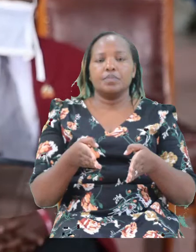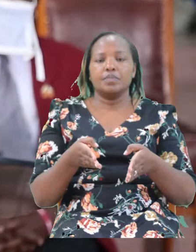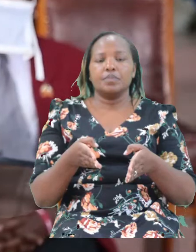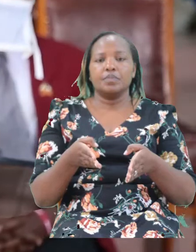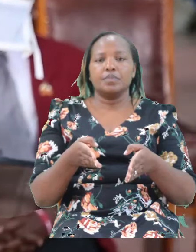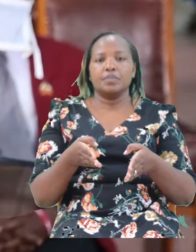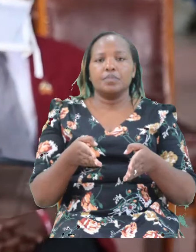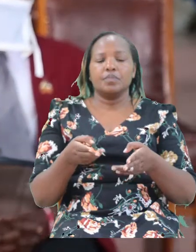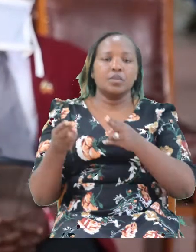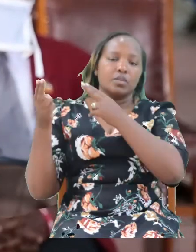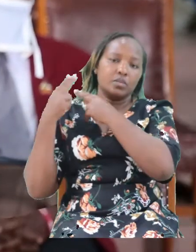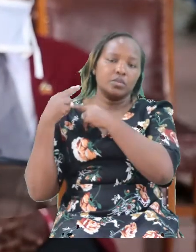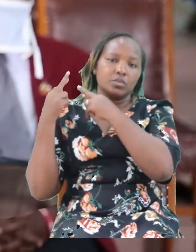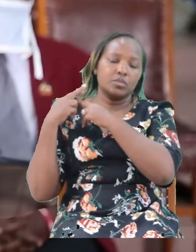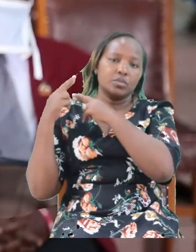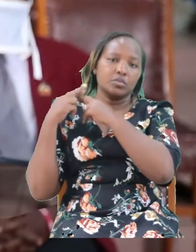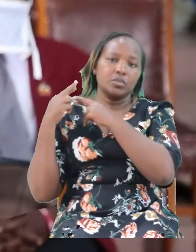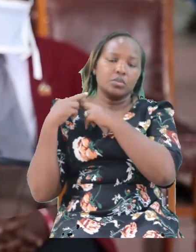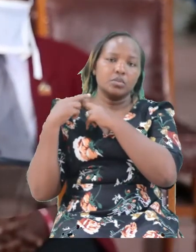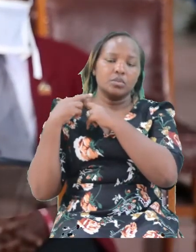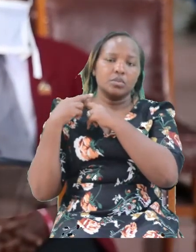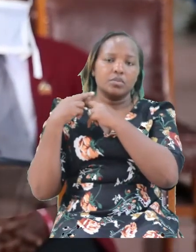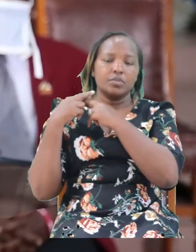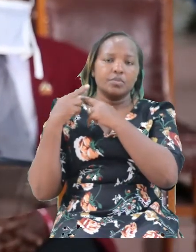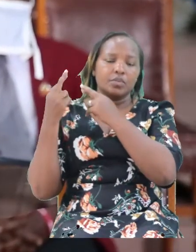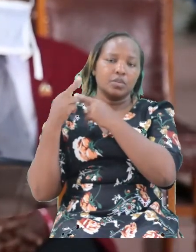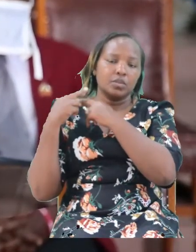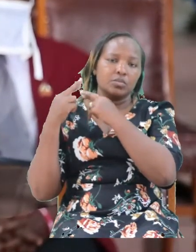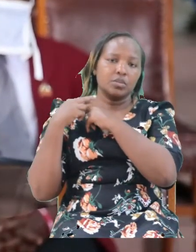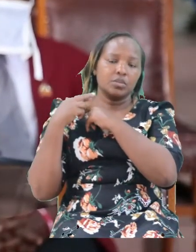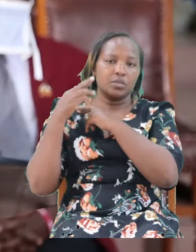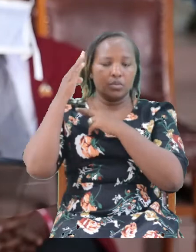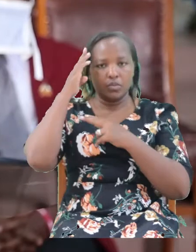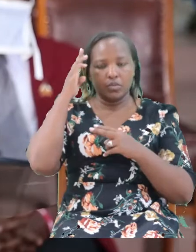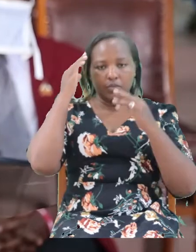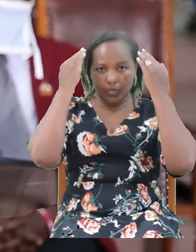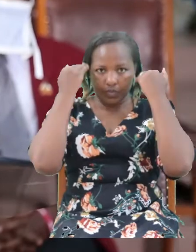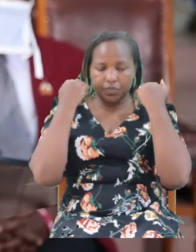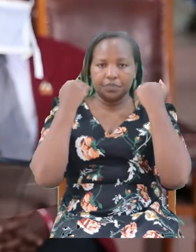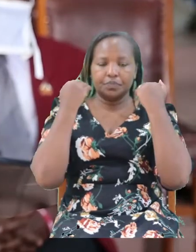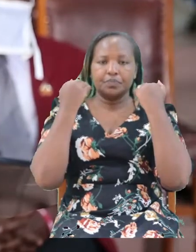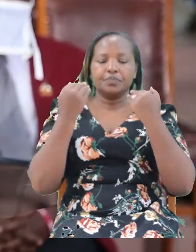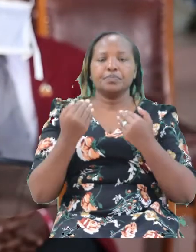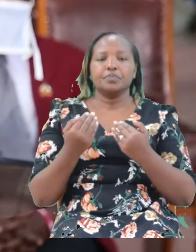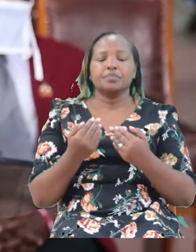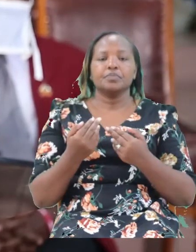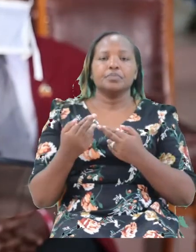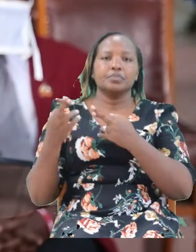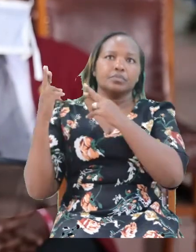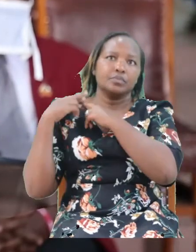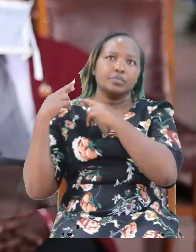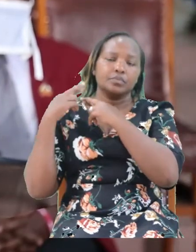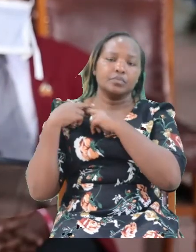jukumu la uwakili. Jukumu la uwakili. Mandate